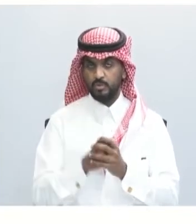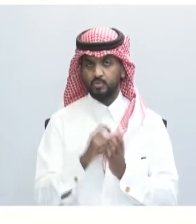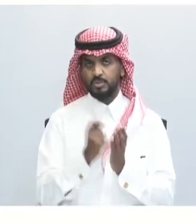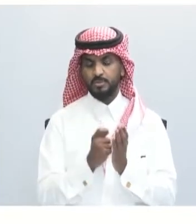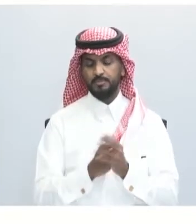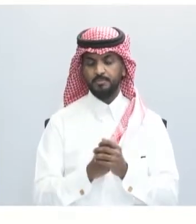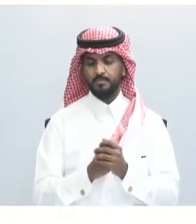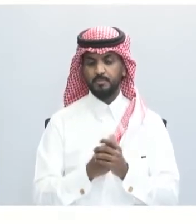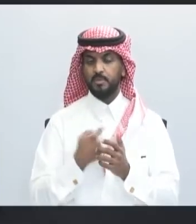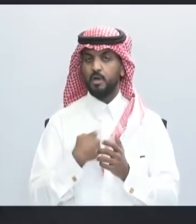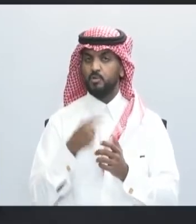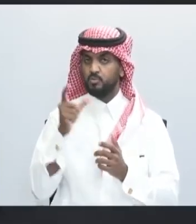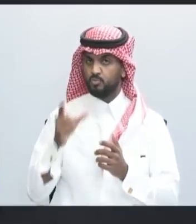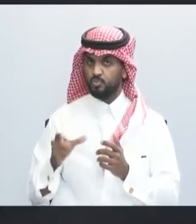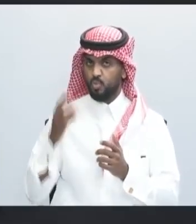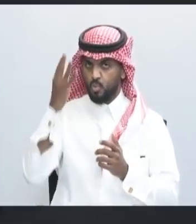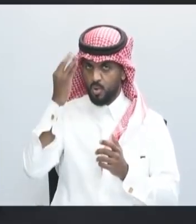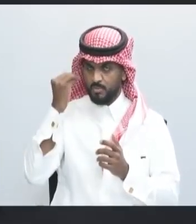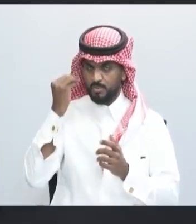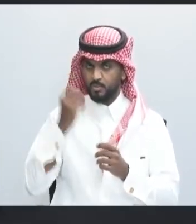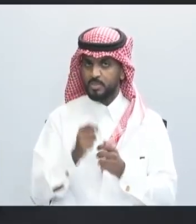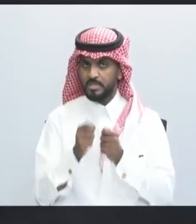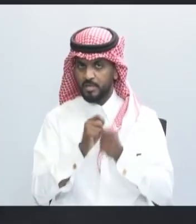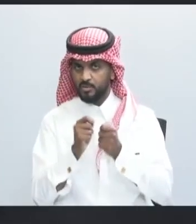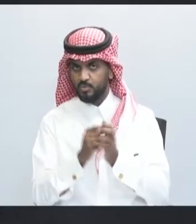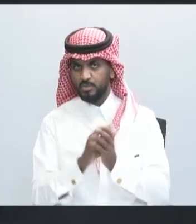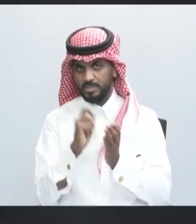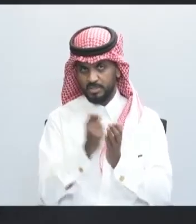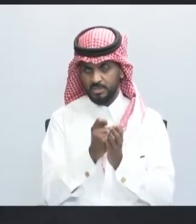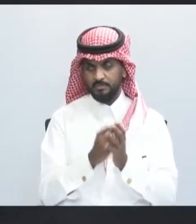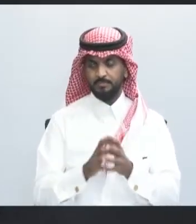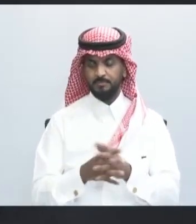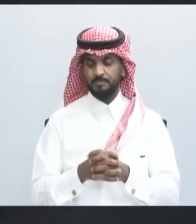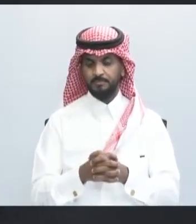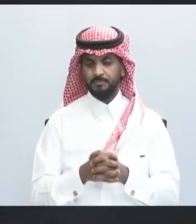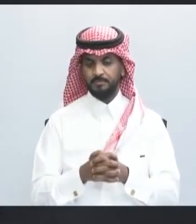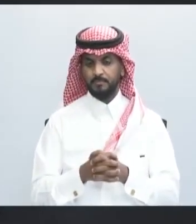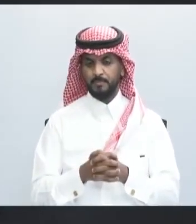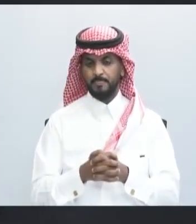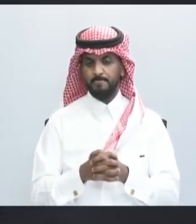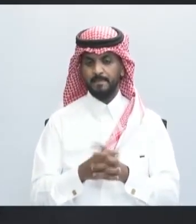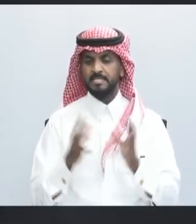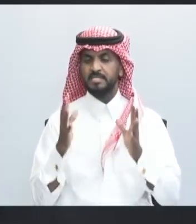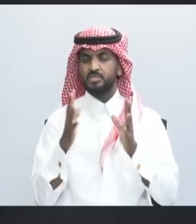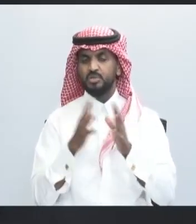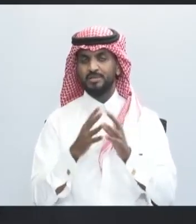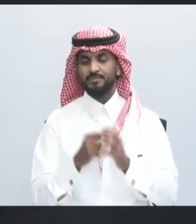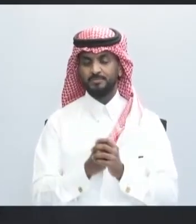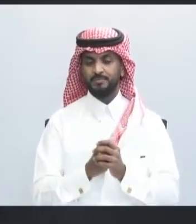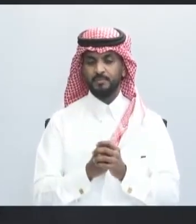نحن علماء والعلماء يستخدمون التسجيل دائما نستنتج